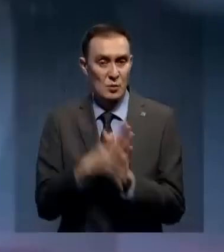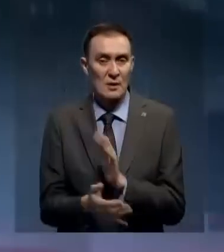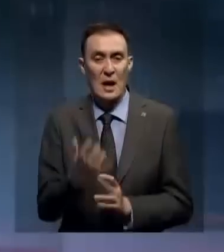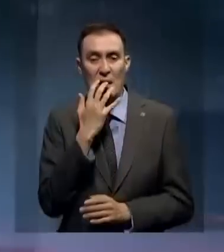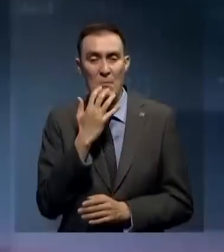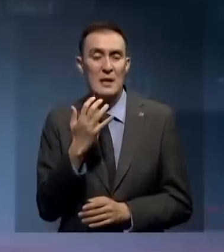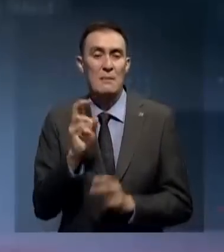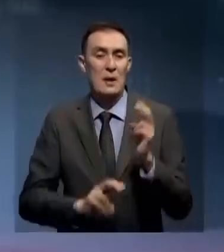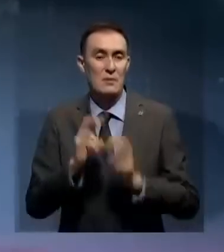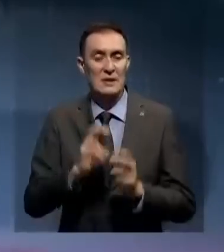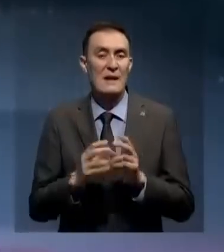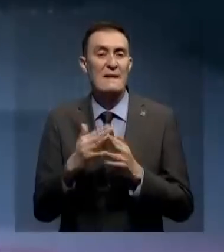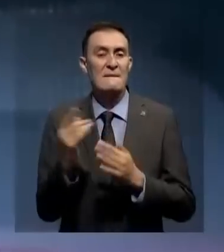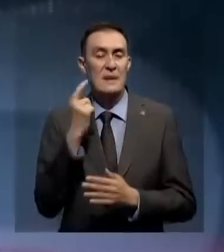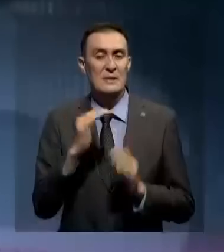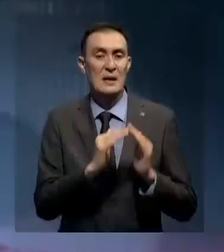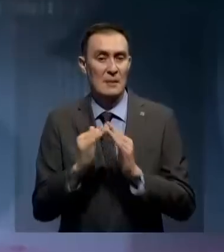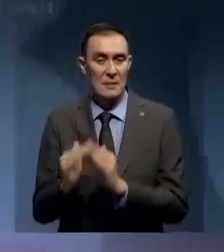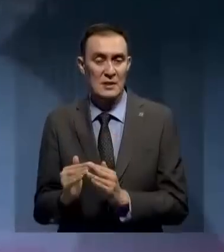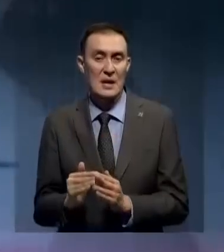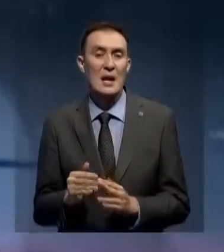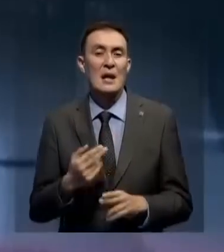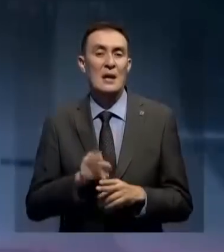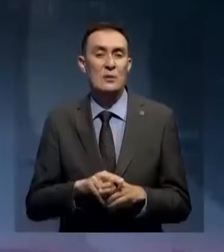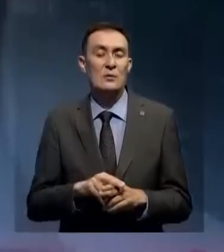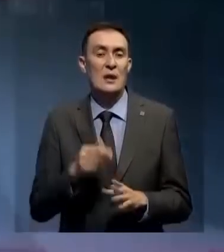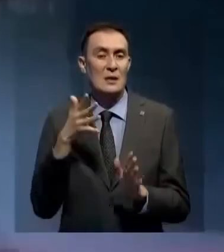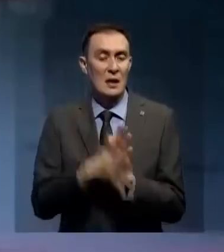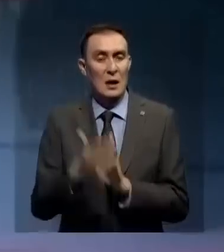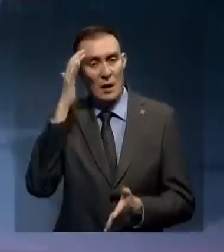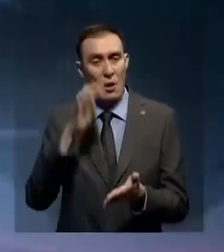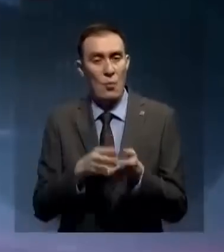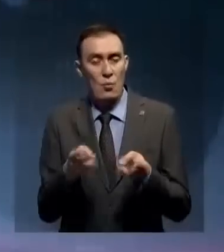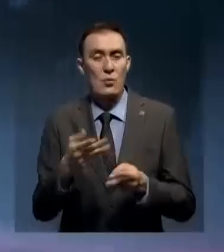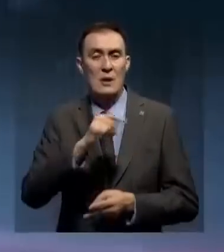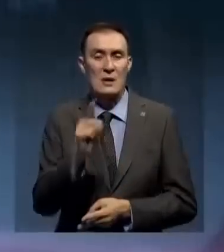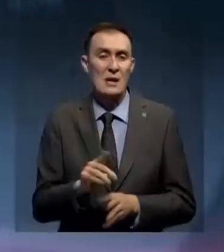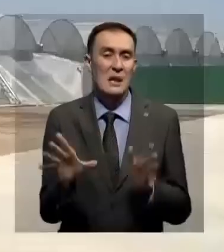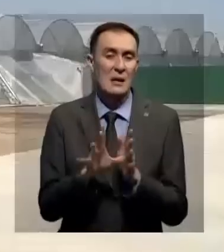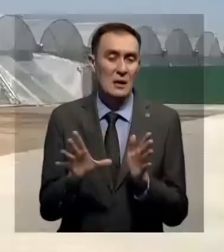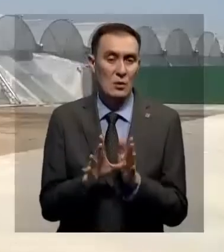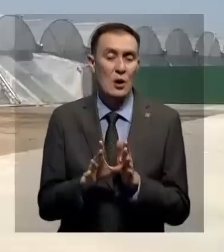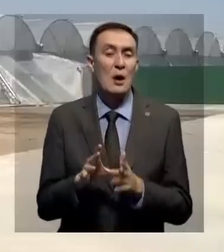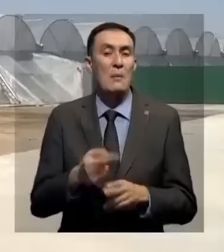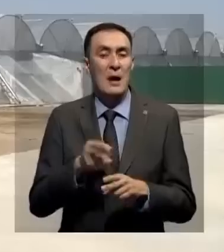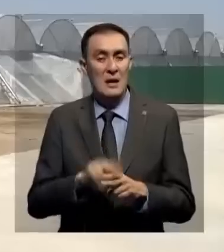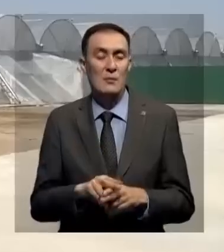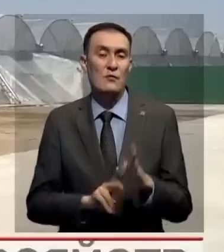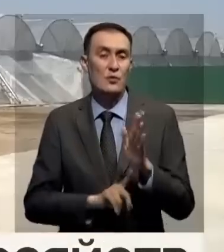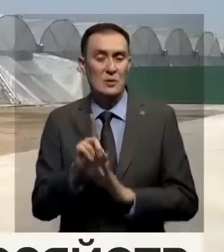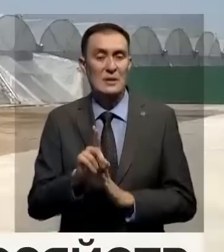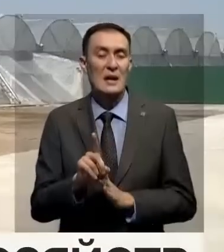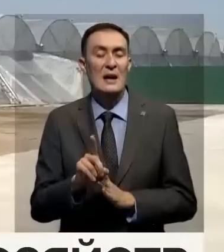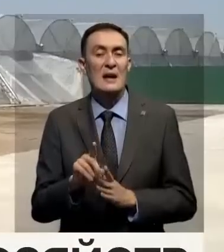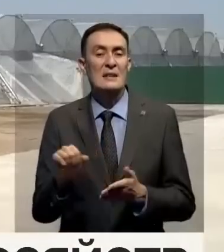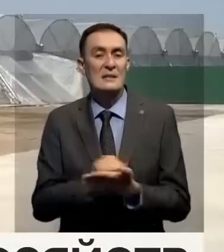на отопление промышленных и фермерских теплиц. Речь идет о тратах на уголь, газ и электроэнергию. В связи с этим